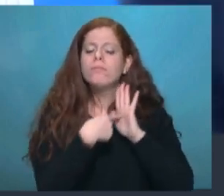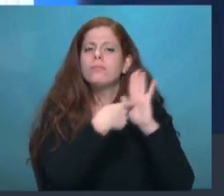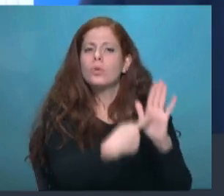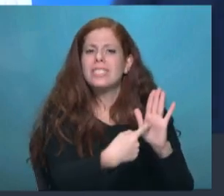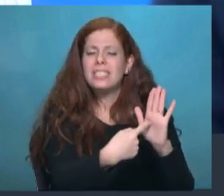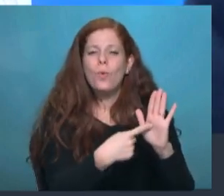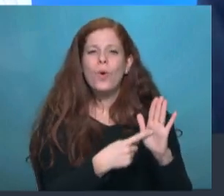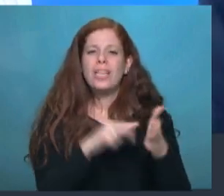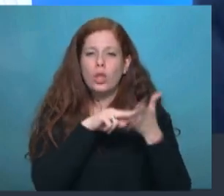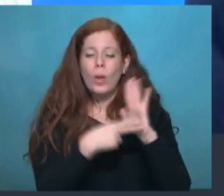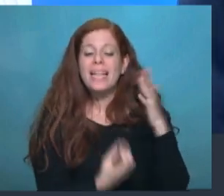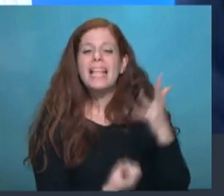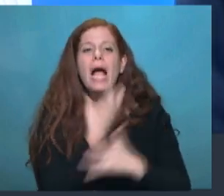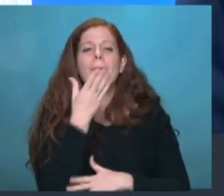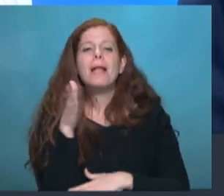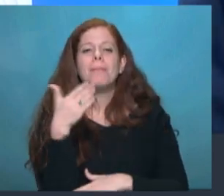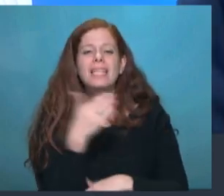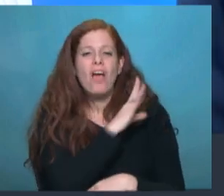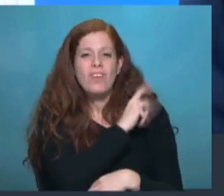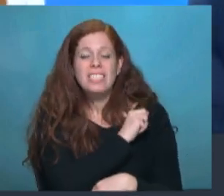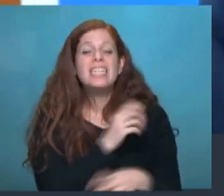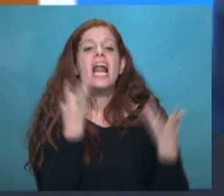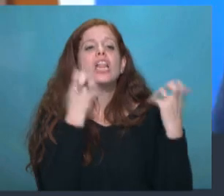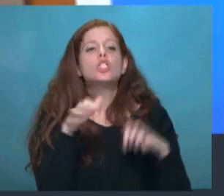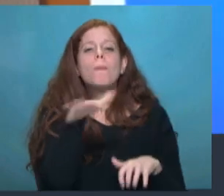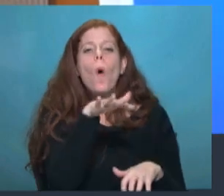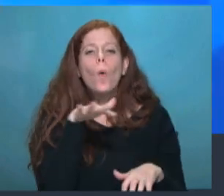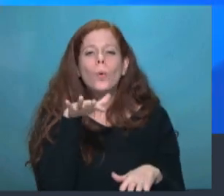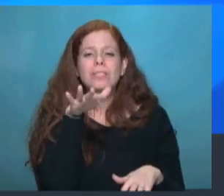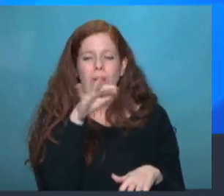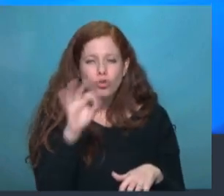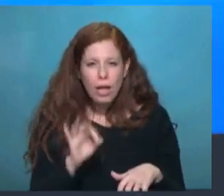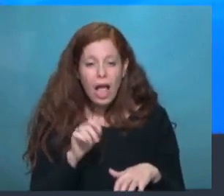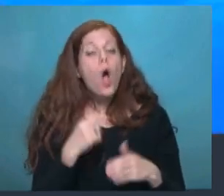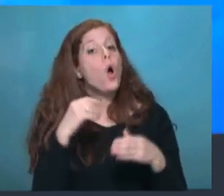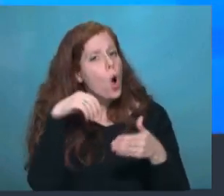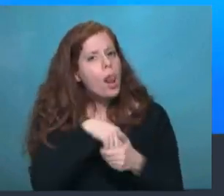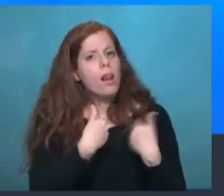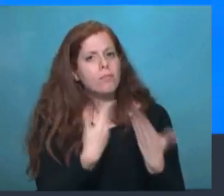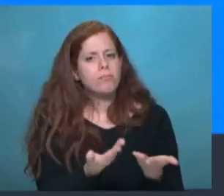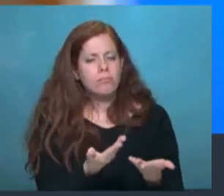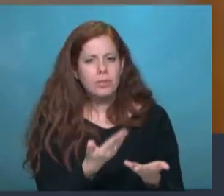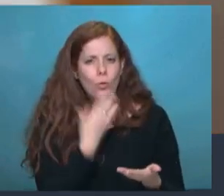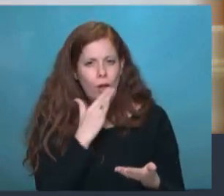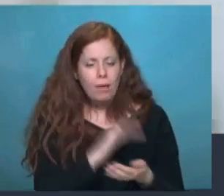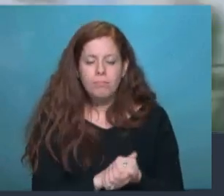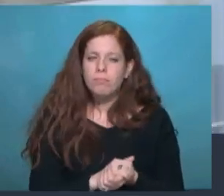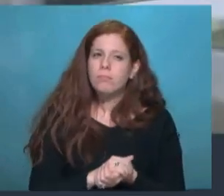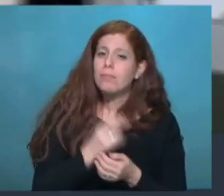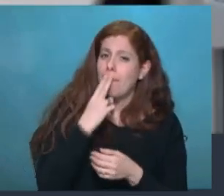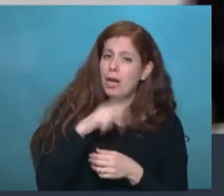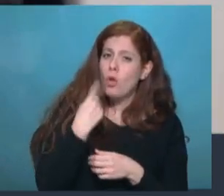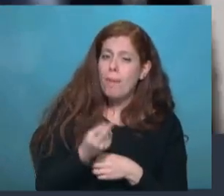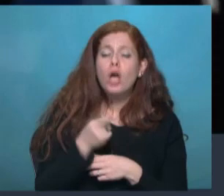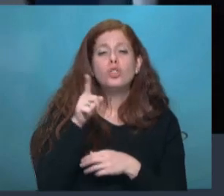מדינה פלסטינית על 90% מהשטח, כולל חלוקת ירושלים. בנט רומז בדבריו כי נתניהו ישאיר את הימין החדש